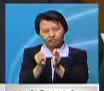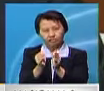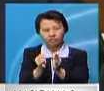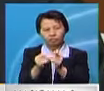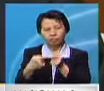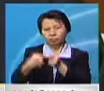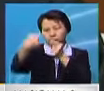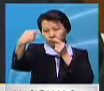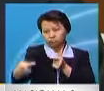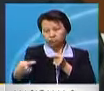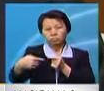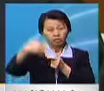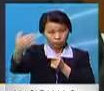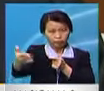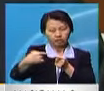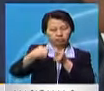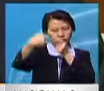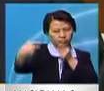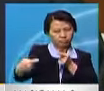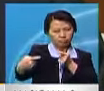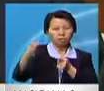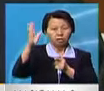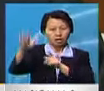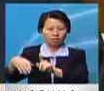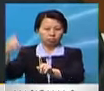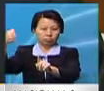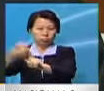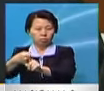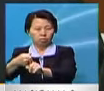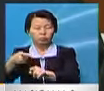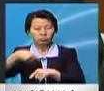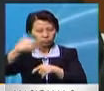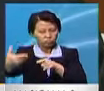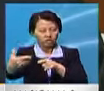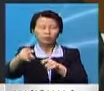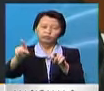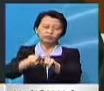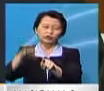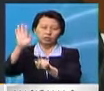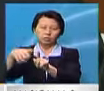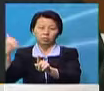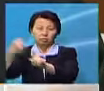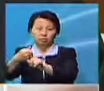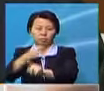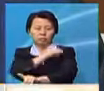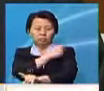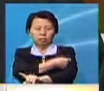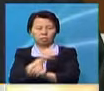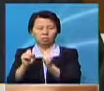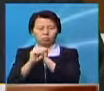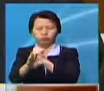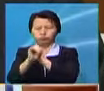lawan kita juga akan mengerahkan bala tenaga kempen